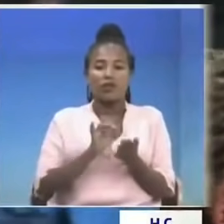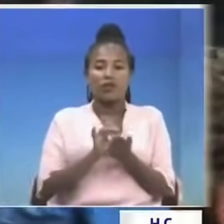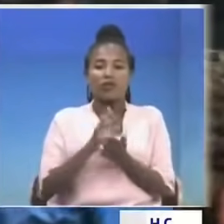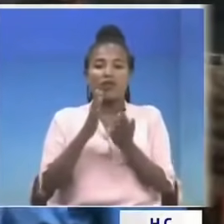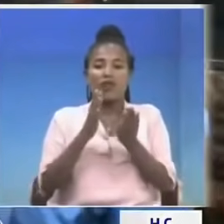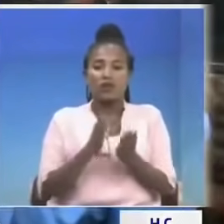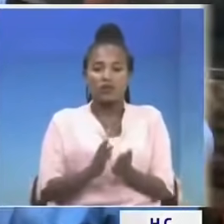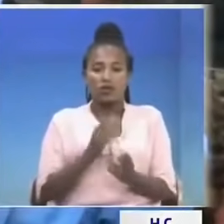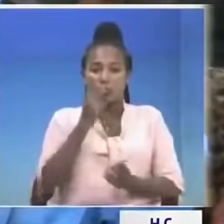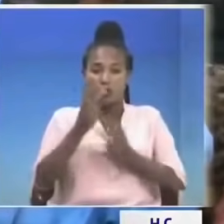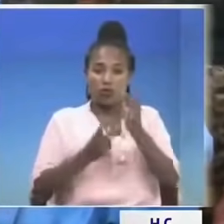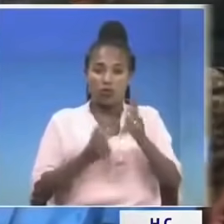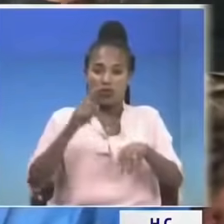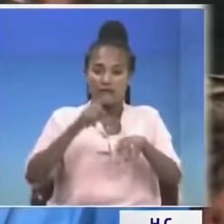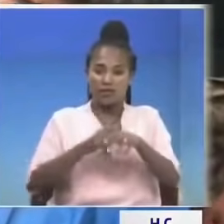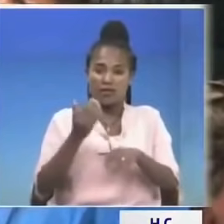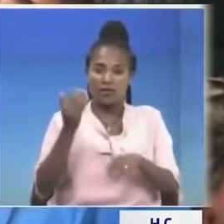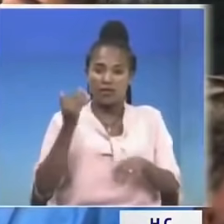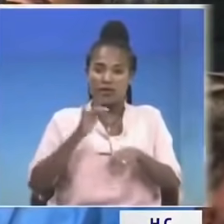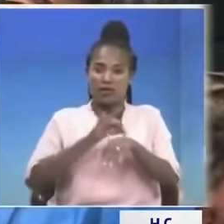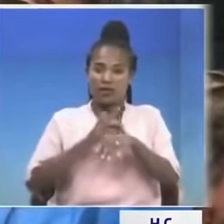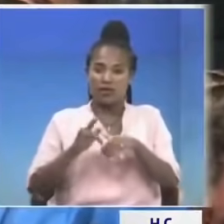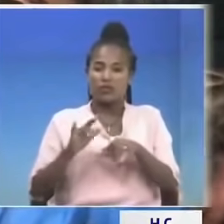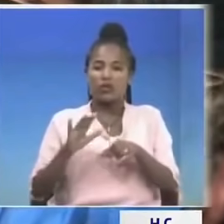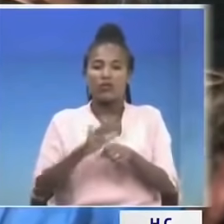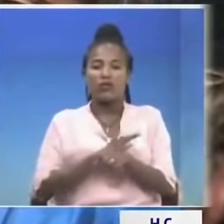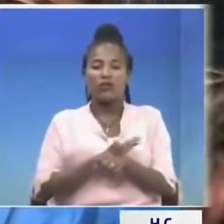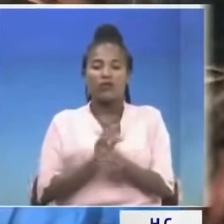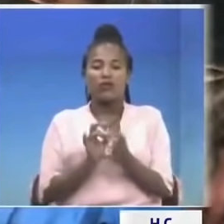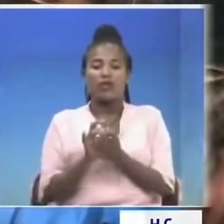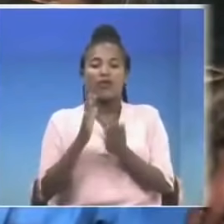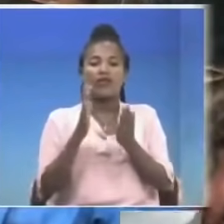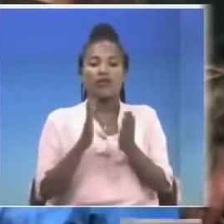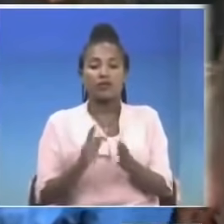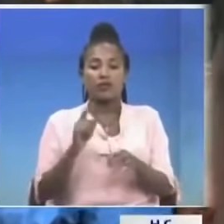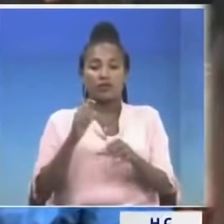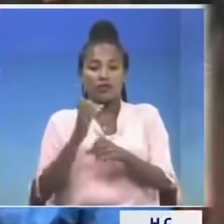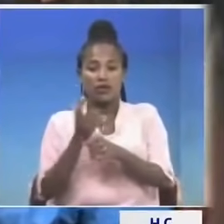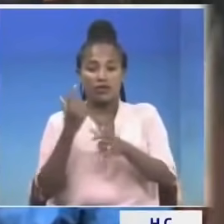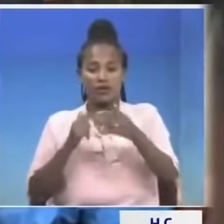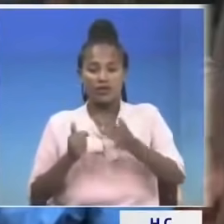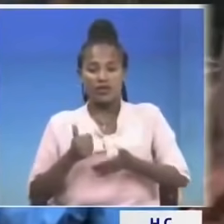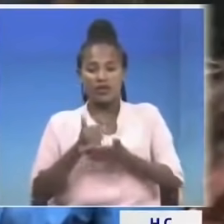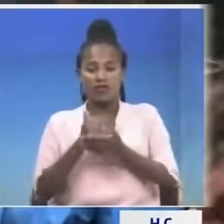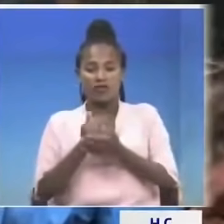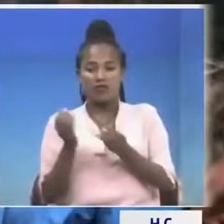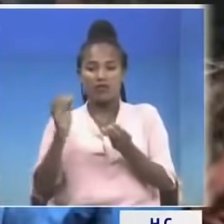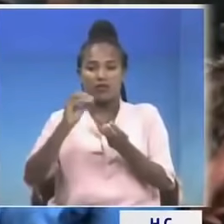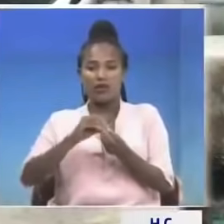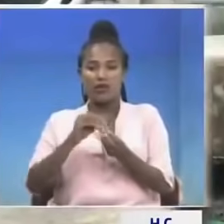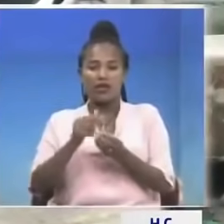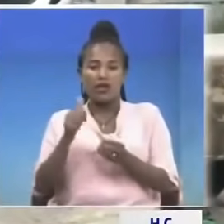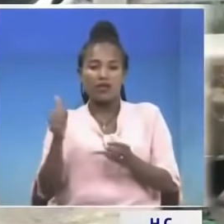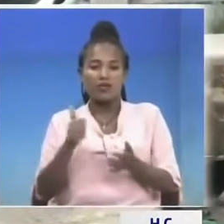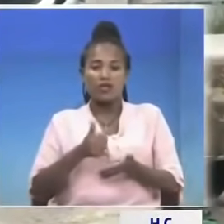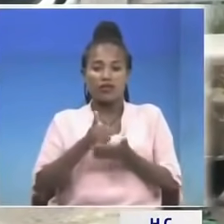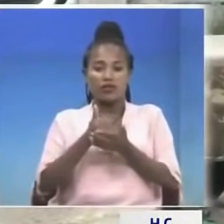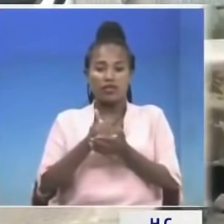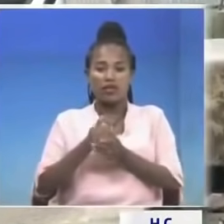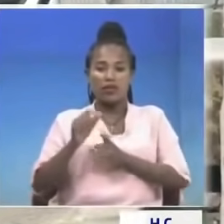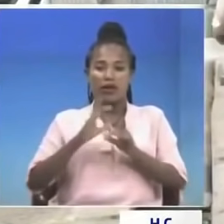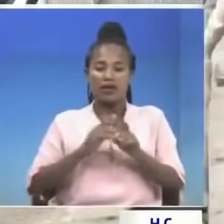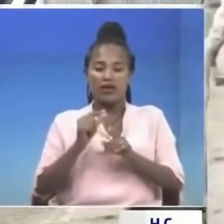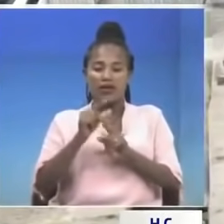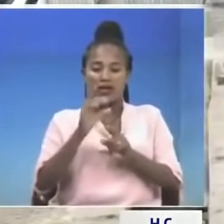ተፈናቃዮቹን በጎበኙበት ወቅት የነበሩ ክፍተቶችን ለመሙላት ለተፈናቃዮቹ ይዘውት ከመጡት ድጋፍ በተጨማሪ ሌሎች ድጋፎችን ለማድረግ